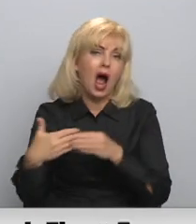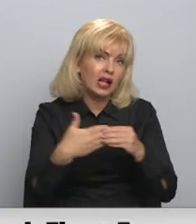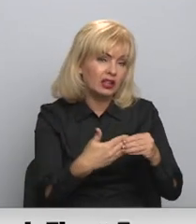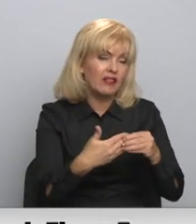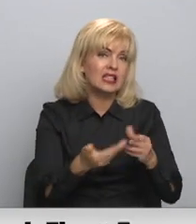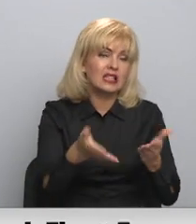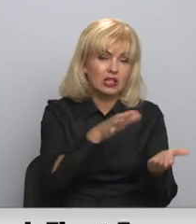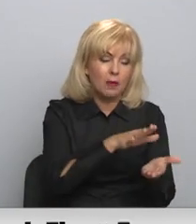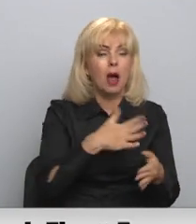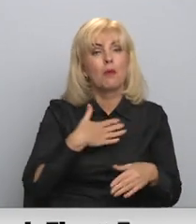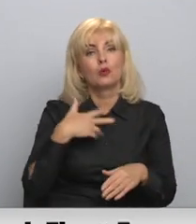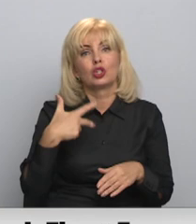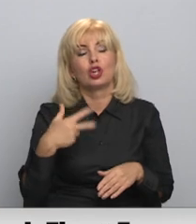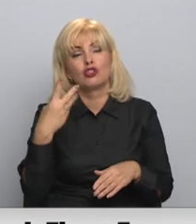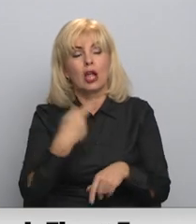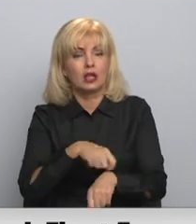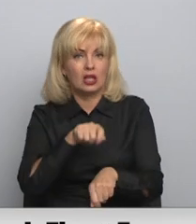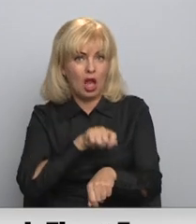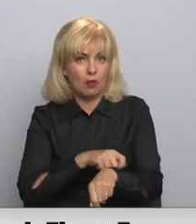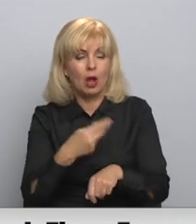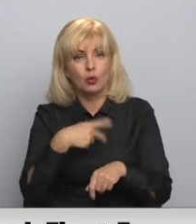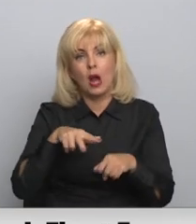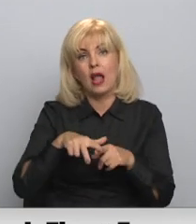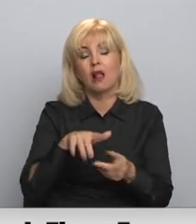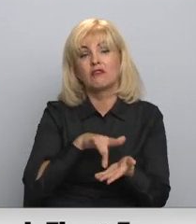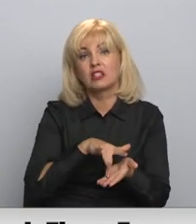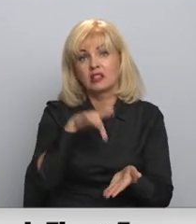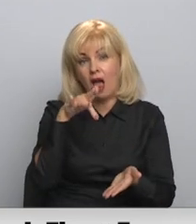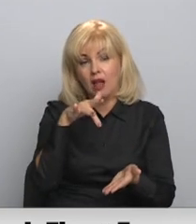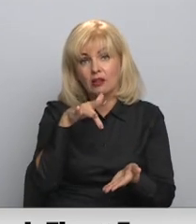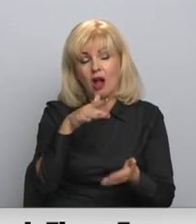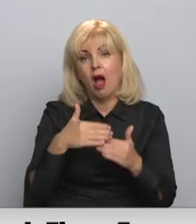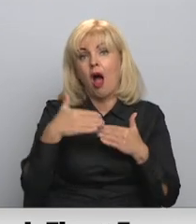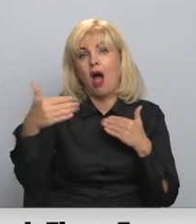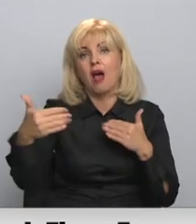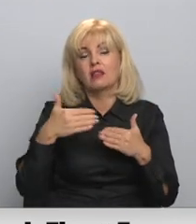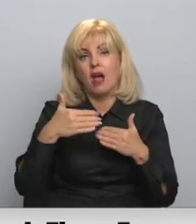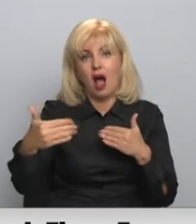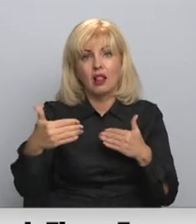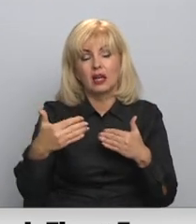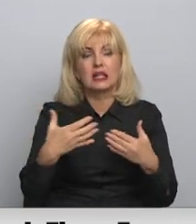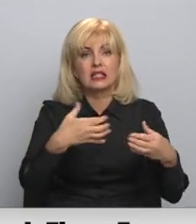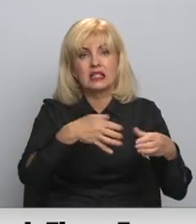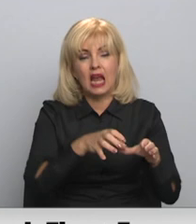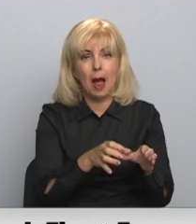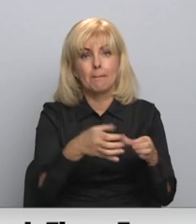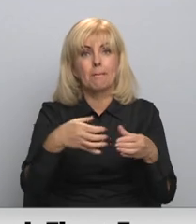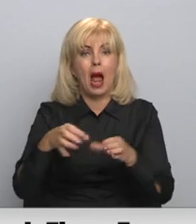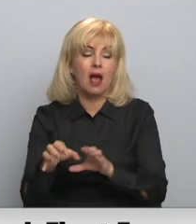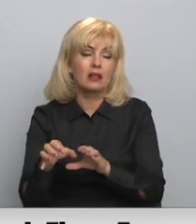ir 30-40 km no Jelgavas centra attālākie ciemati, līdz ar